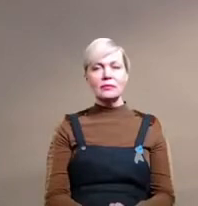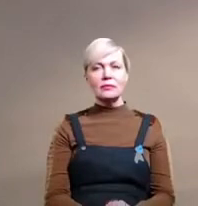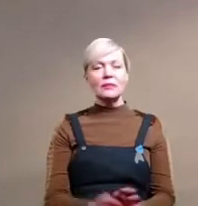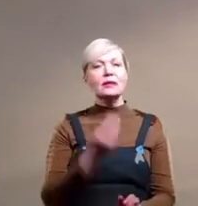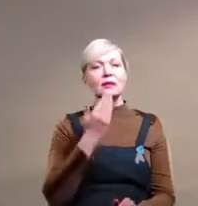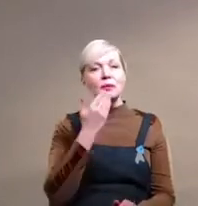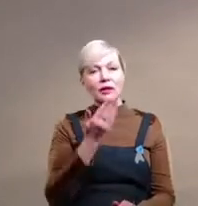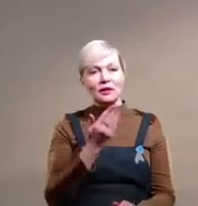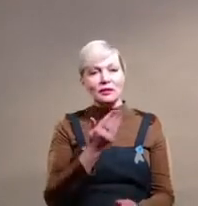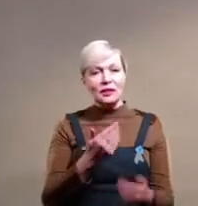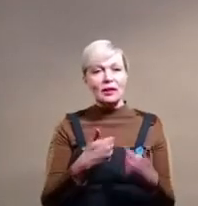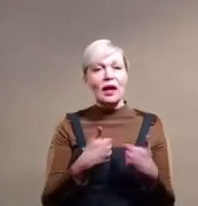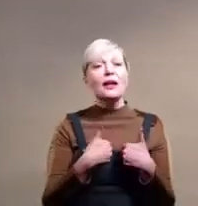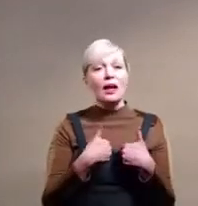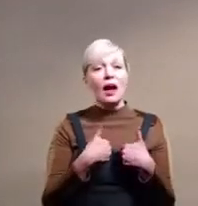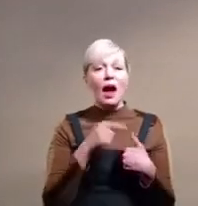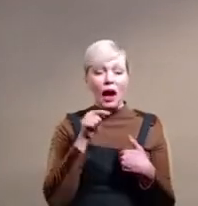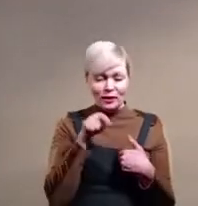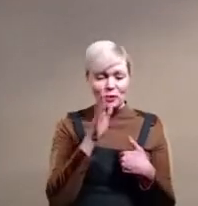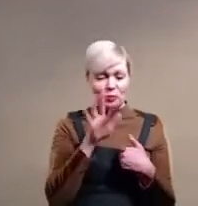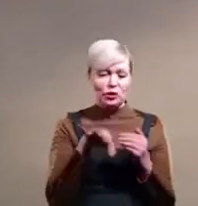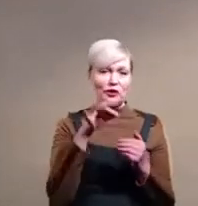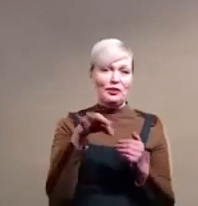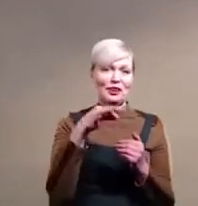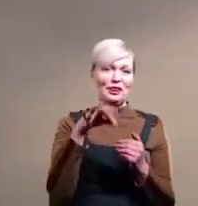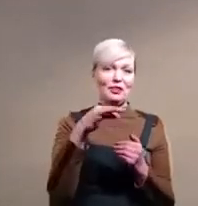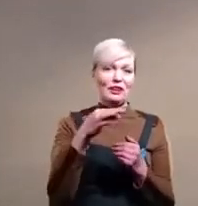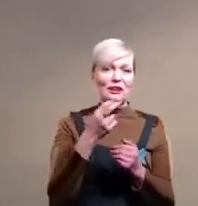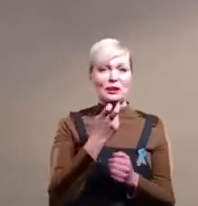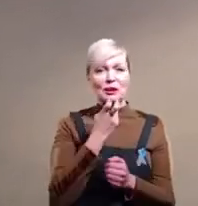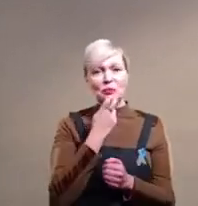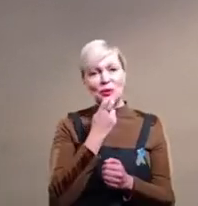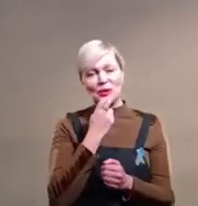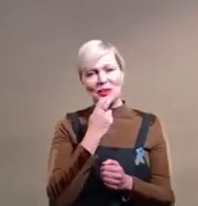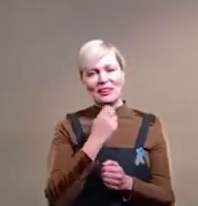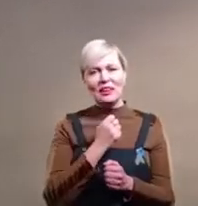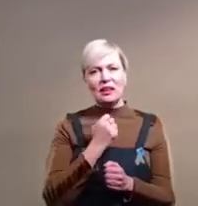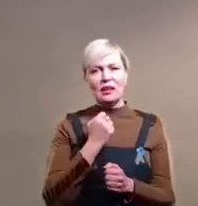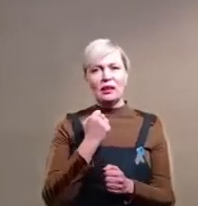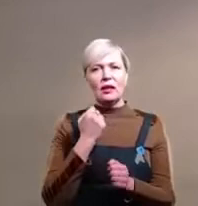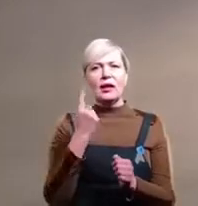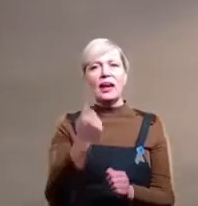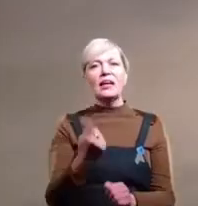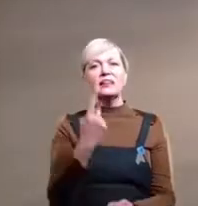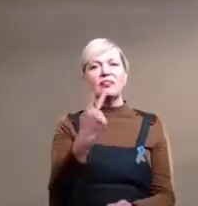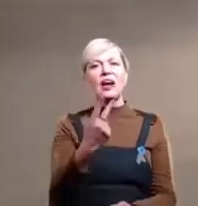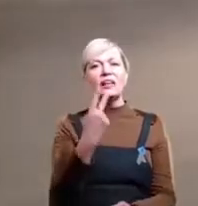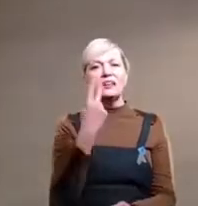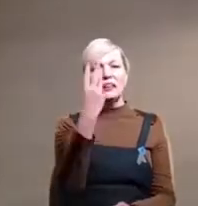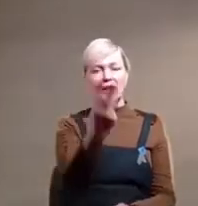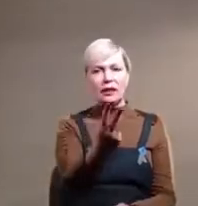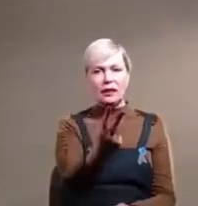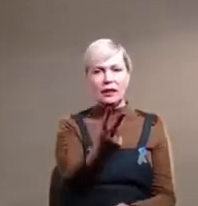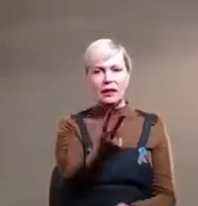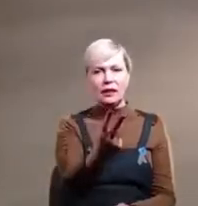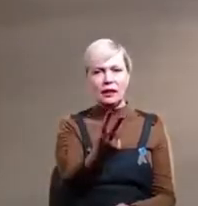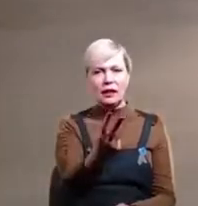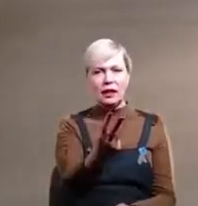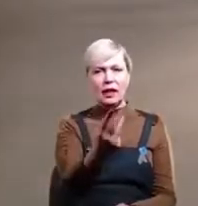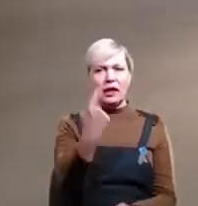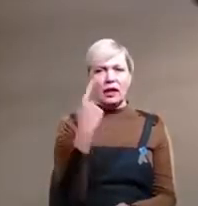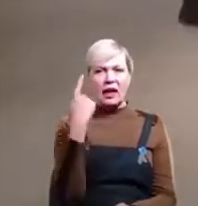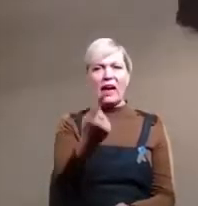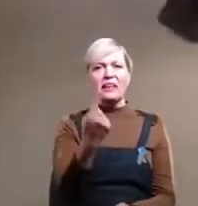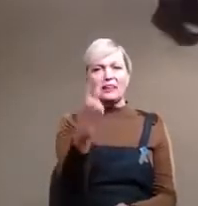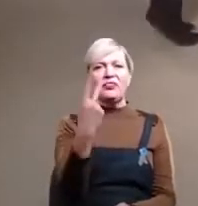вышивать. Девочки, 5, 6, 7, забегаем. Раз, два, три. Раз,